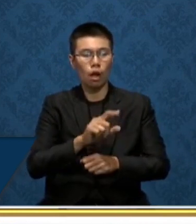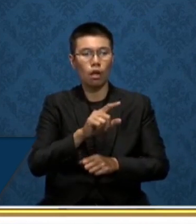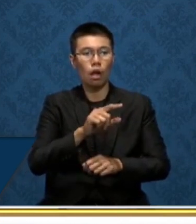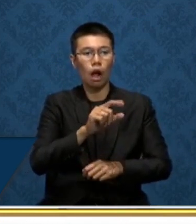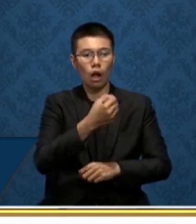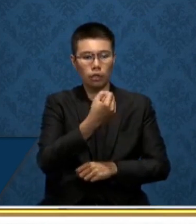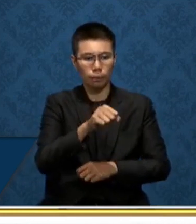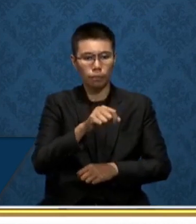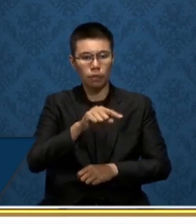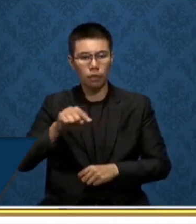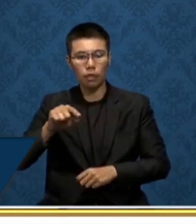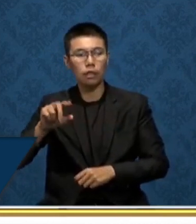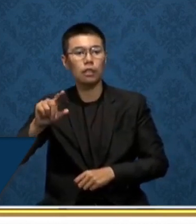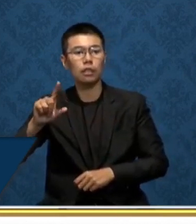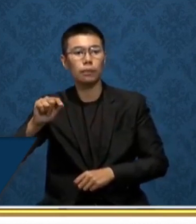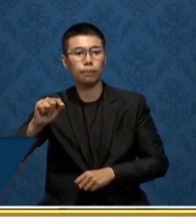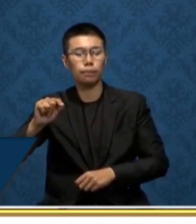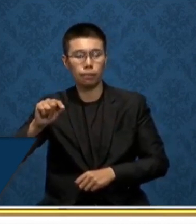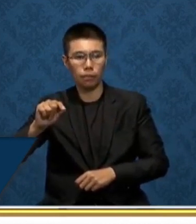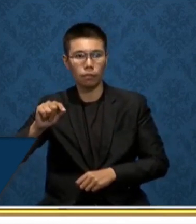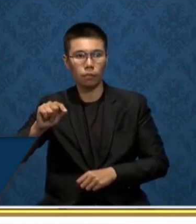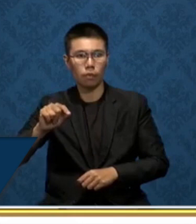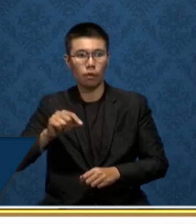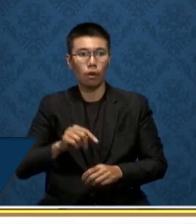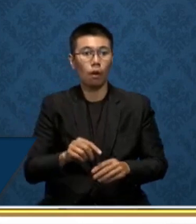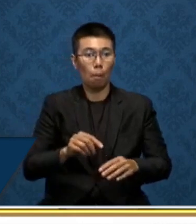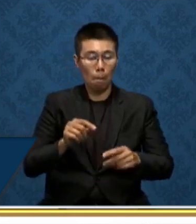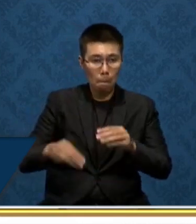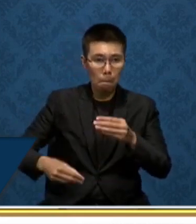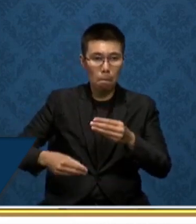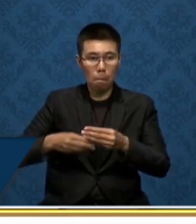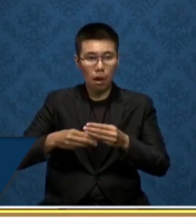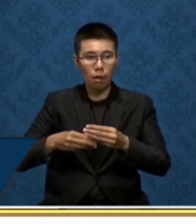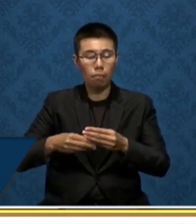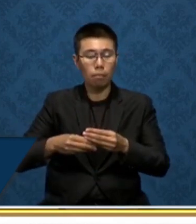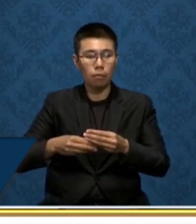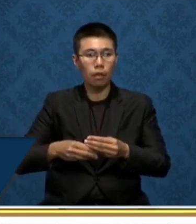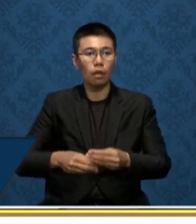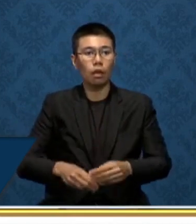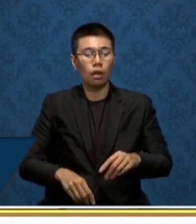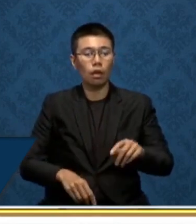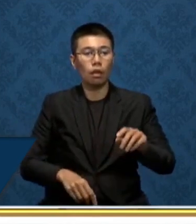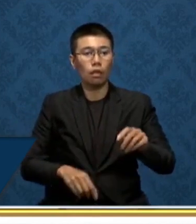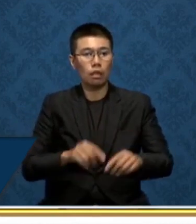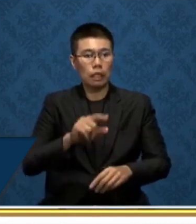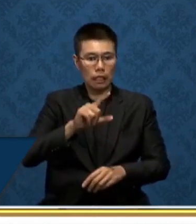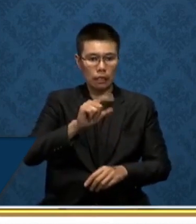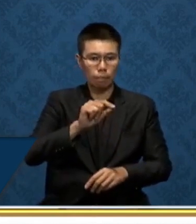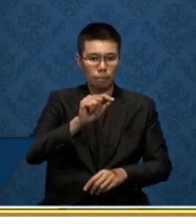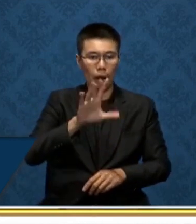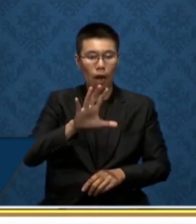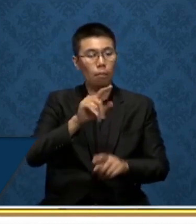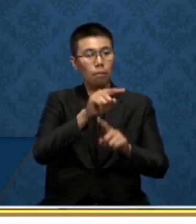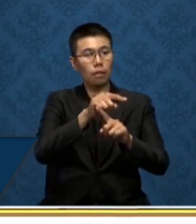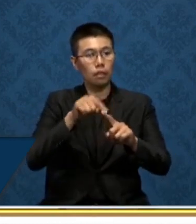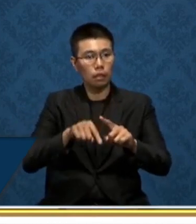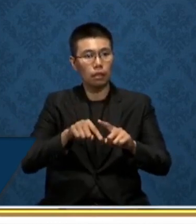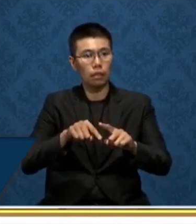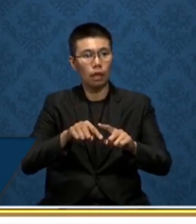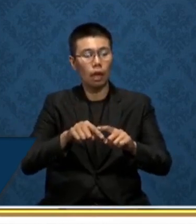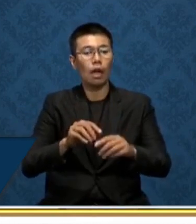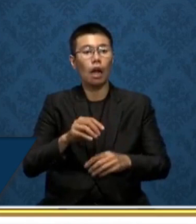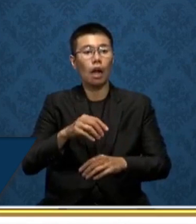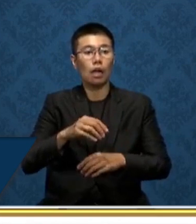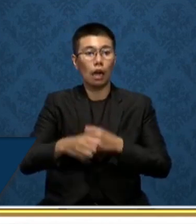ปีเนี่ยพุ่งโดดมา20กว่าเปอร์เซ็นต์ 25% นะครับ1ใน4แล้วในเด็กต่ำกว่า10ปี